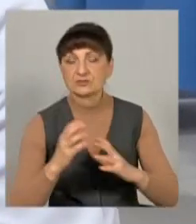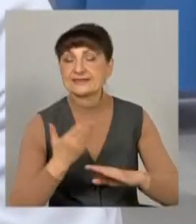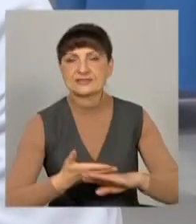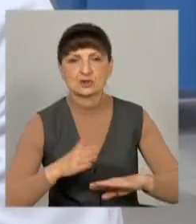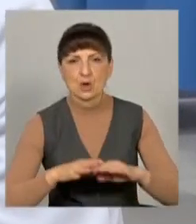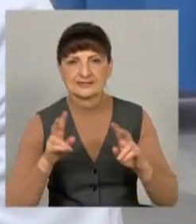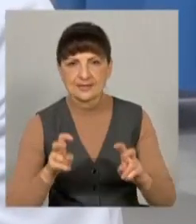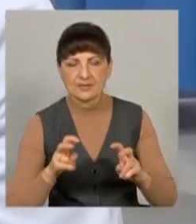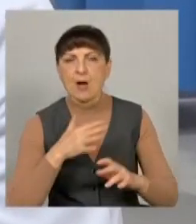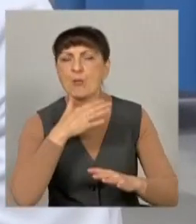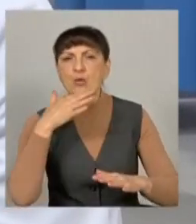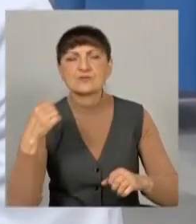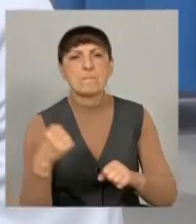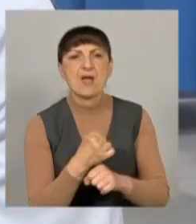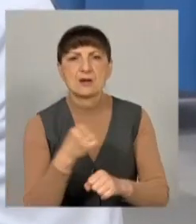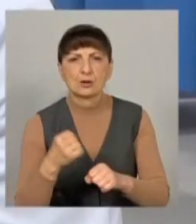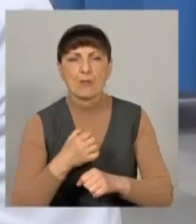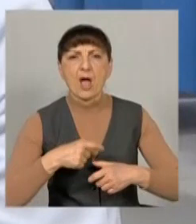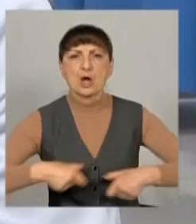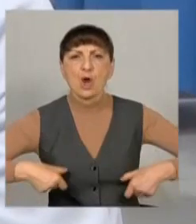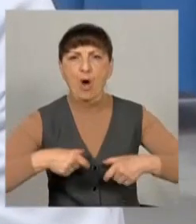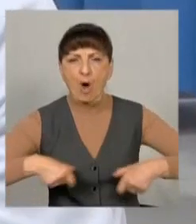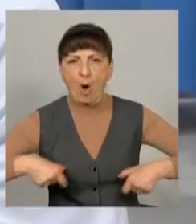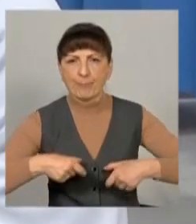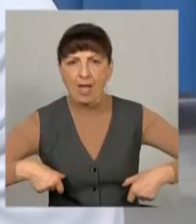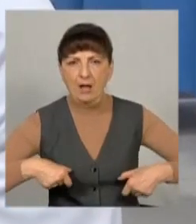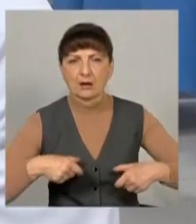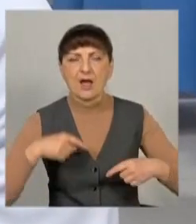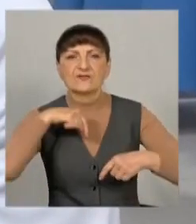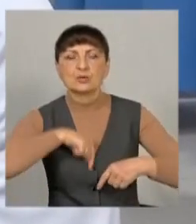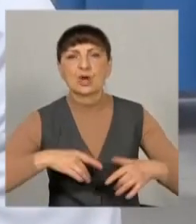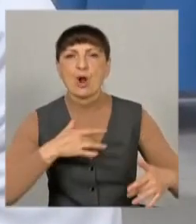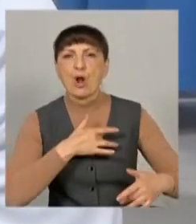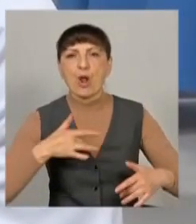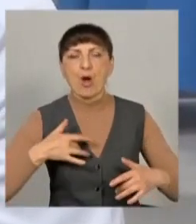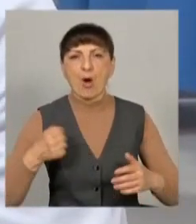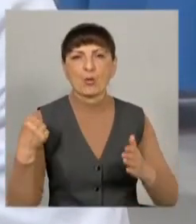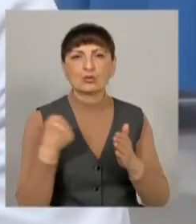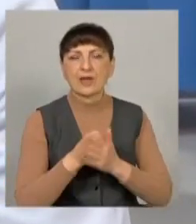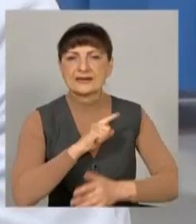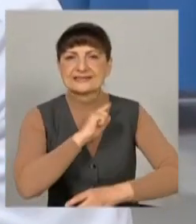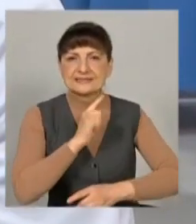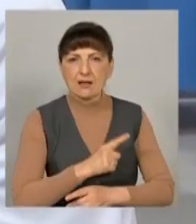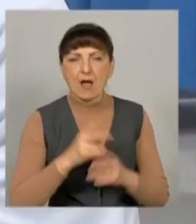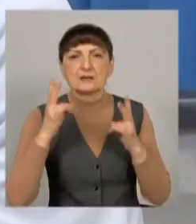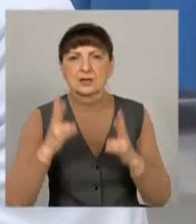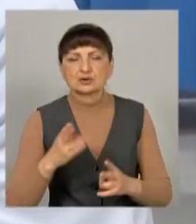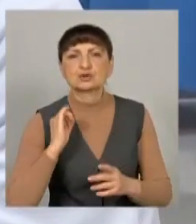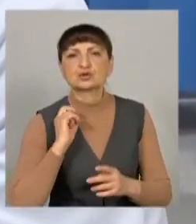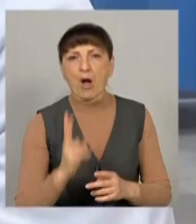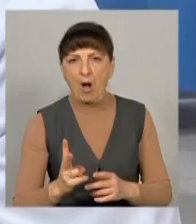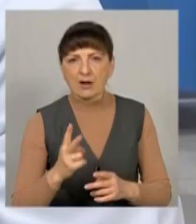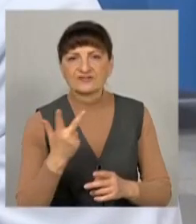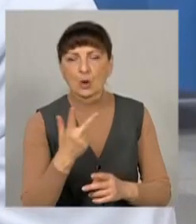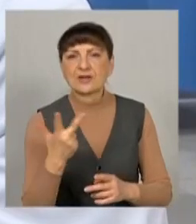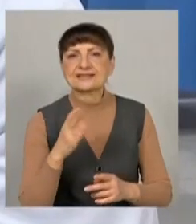степени, множественные переломы ребер с обеих сторон, плевропульмональный шок 2-3 степени, травматический шок 2-3